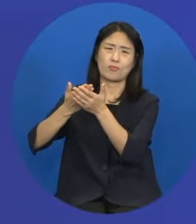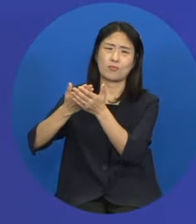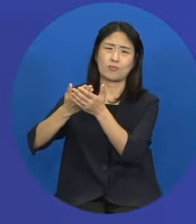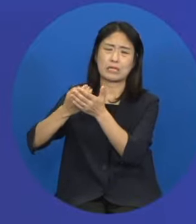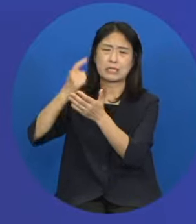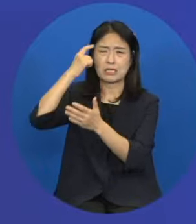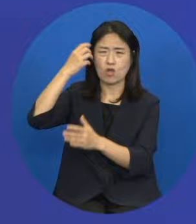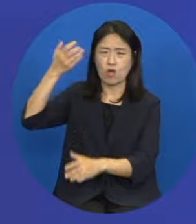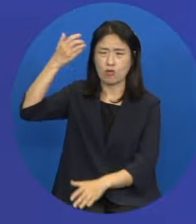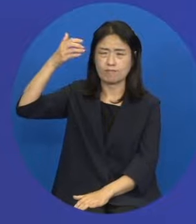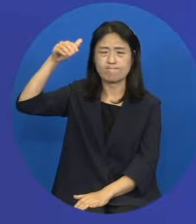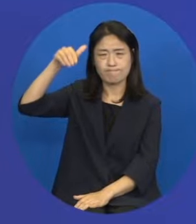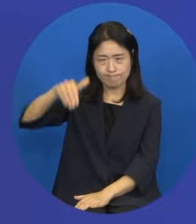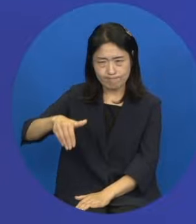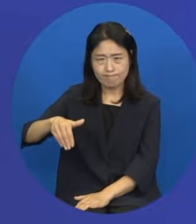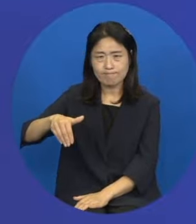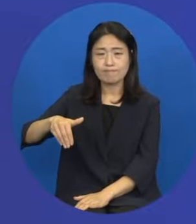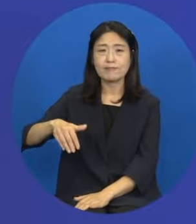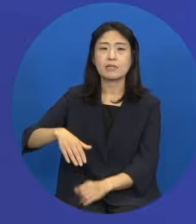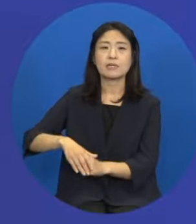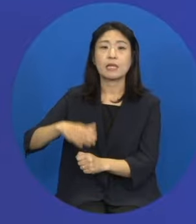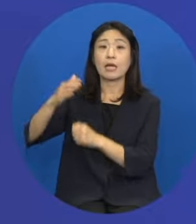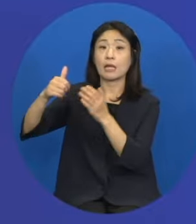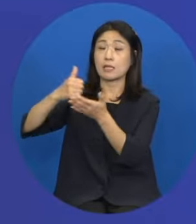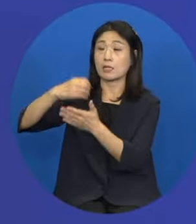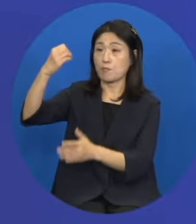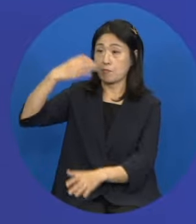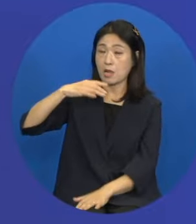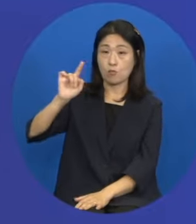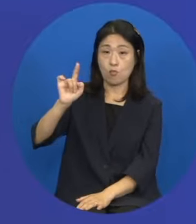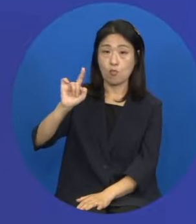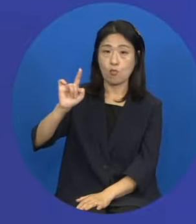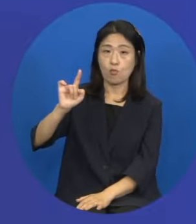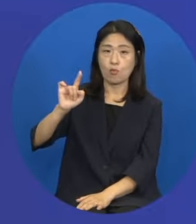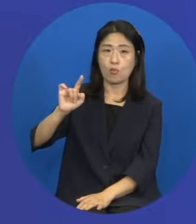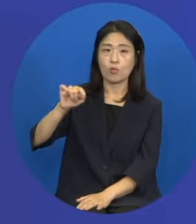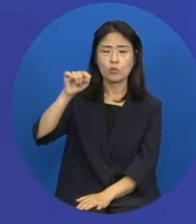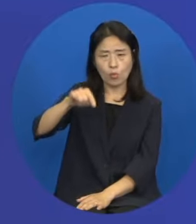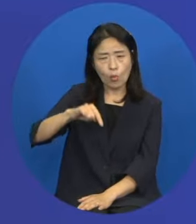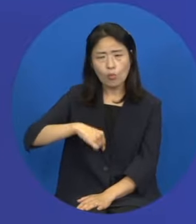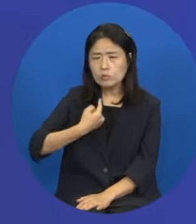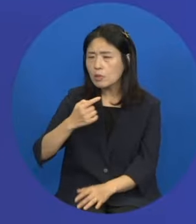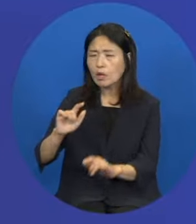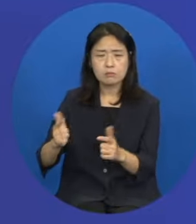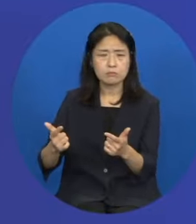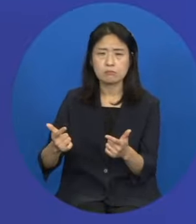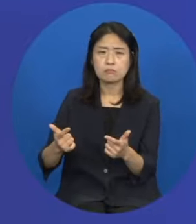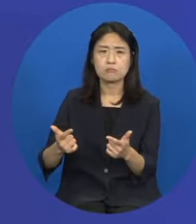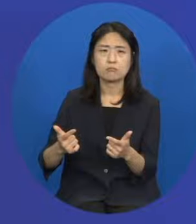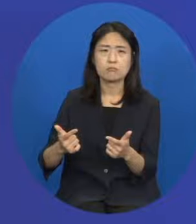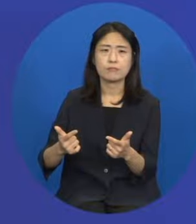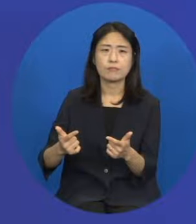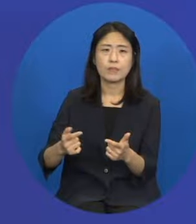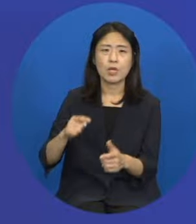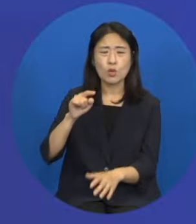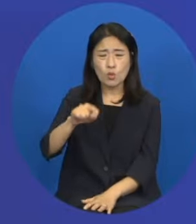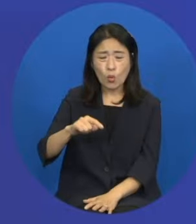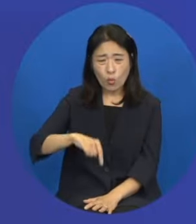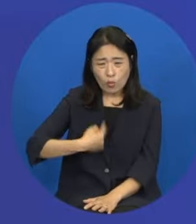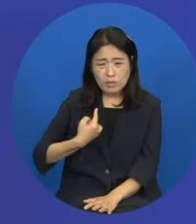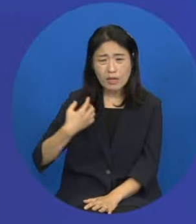그때 하나님께서 하신 말씀이 뭔지 아십니까? 엘리야야, 너 혼자 아니야. 그리고 너가 다 하려고 하지